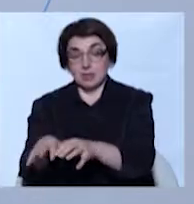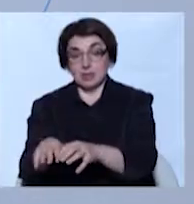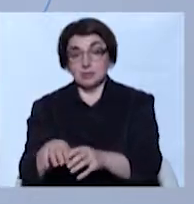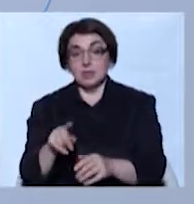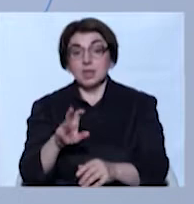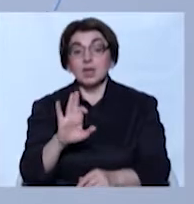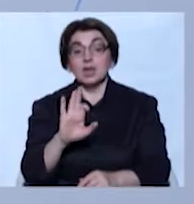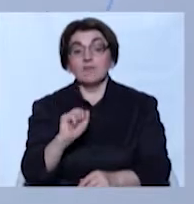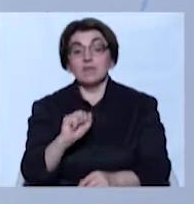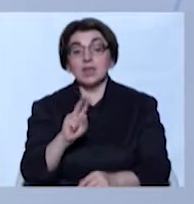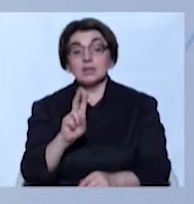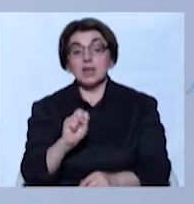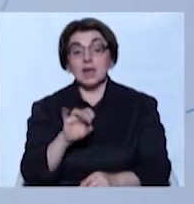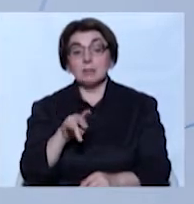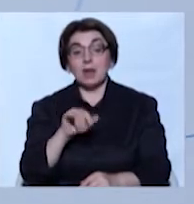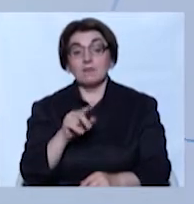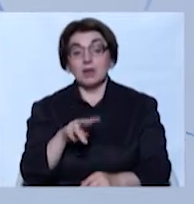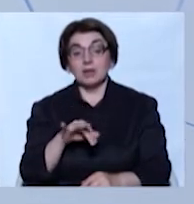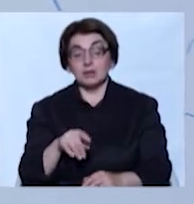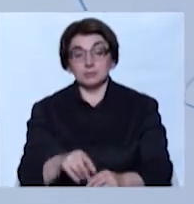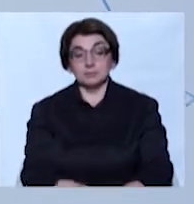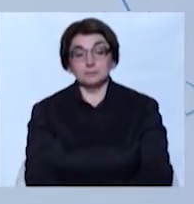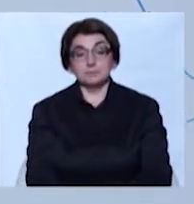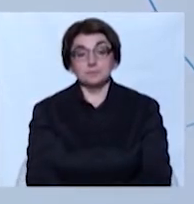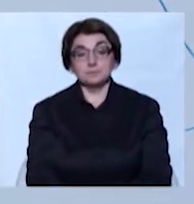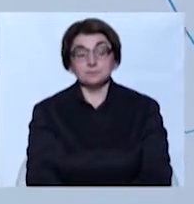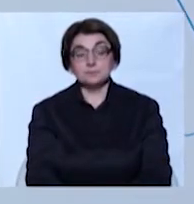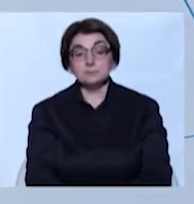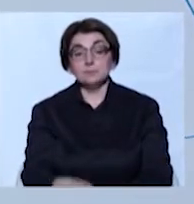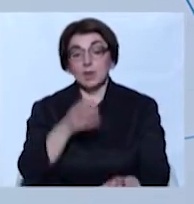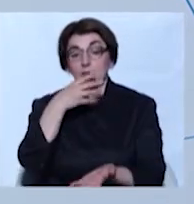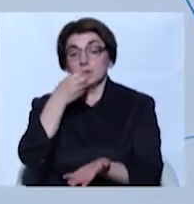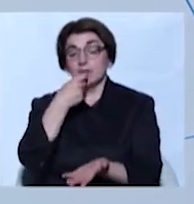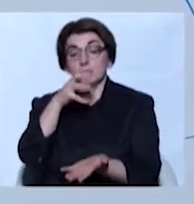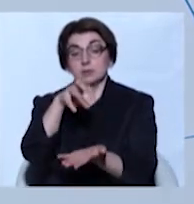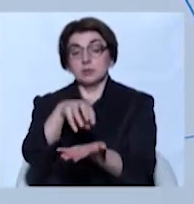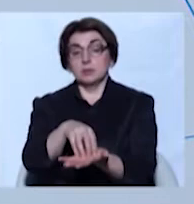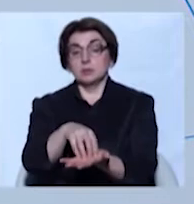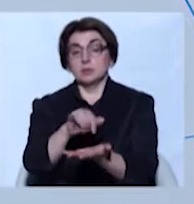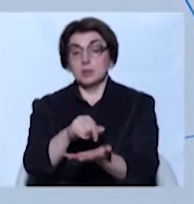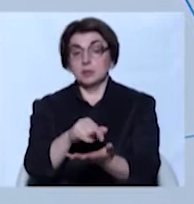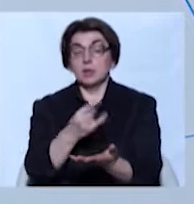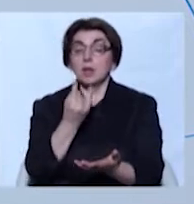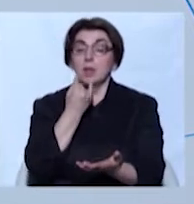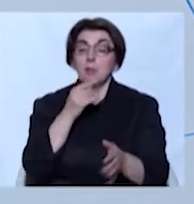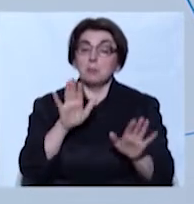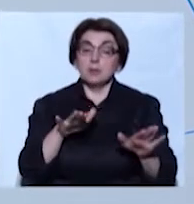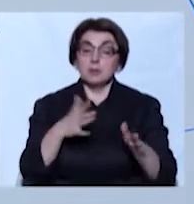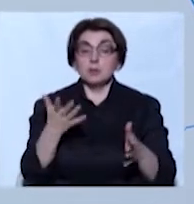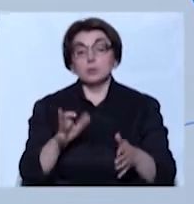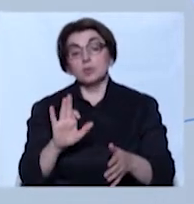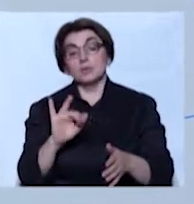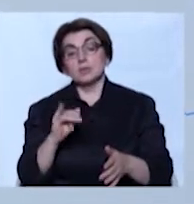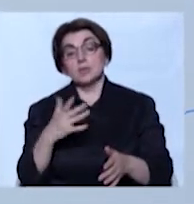მოდით, რომ კარგად გამოჩნდეს. კარგით. დებენ კვერცხს. ეს სად უნდა იყოს, ფრინველებთან თუ